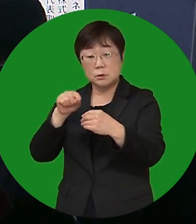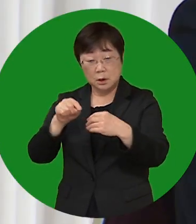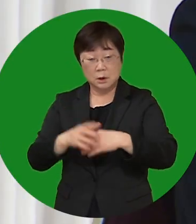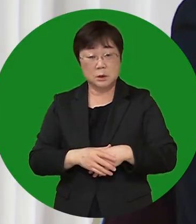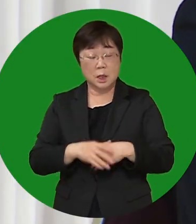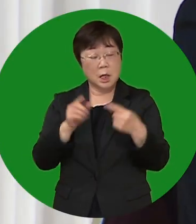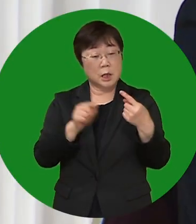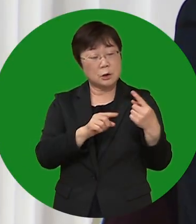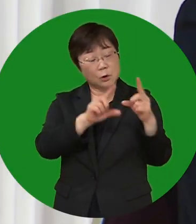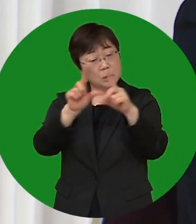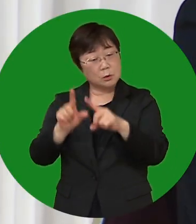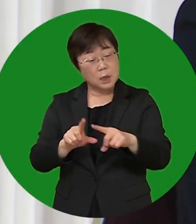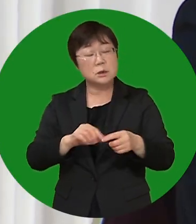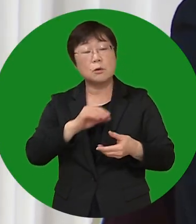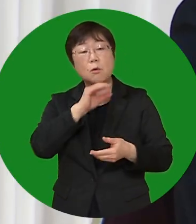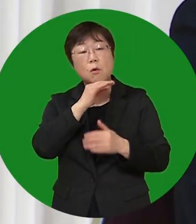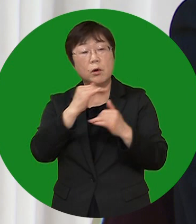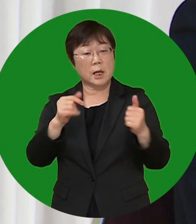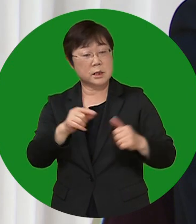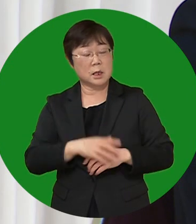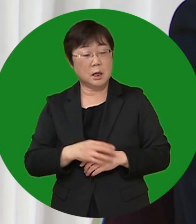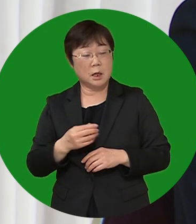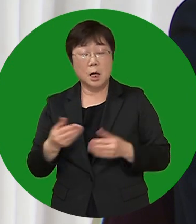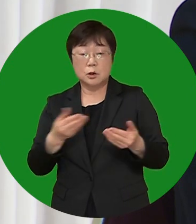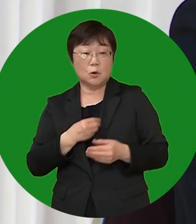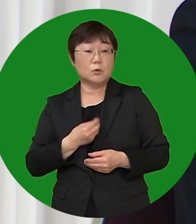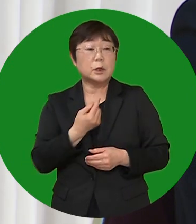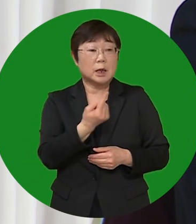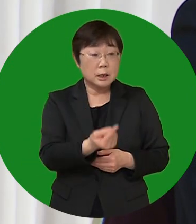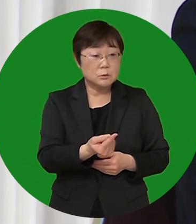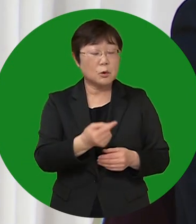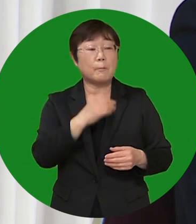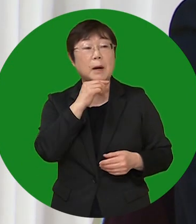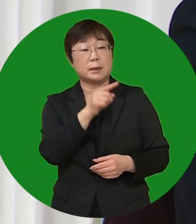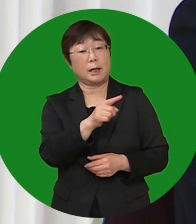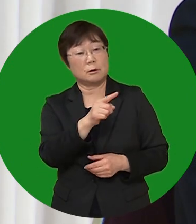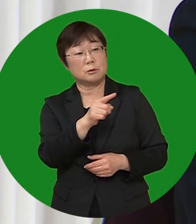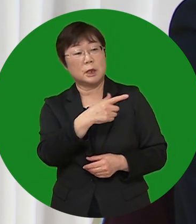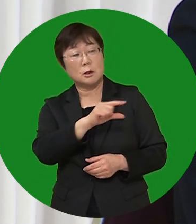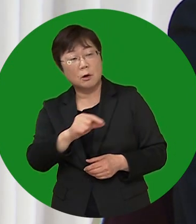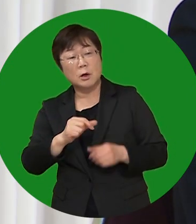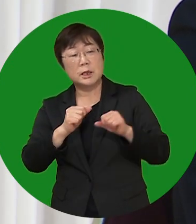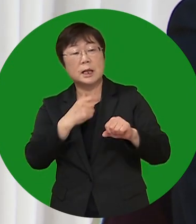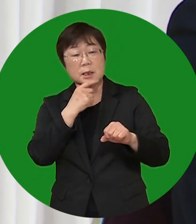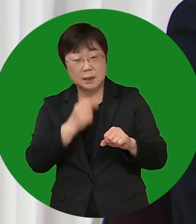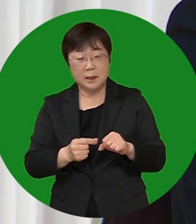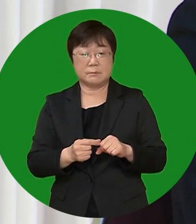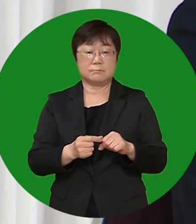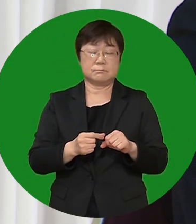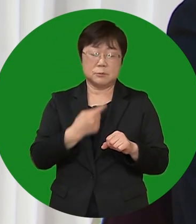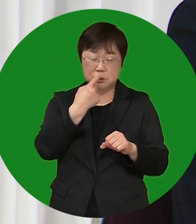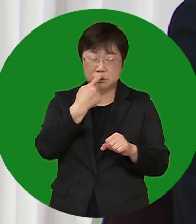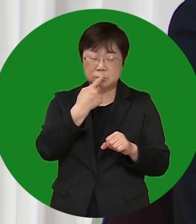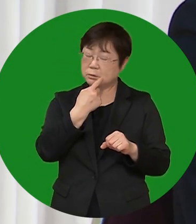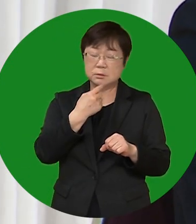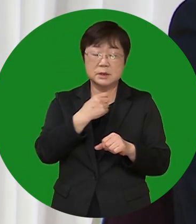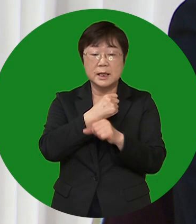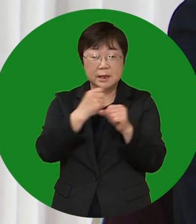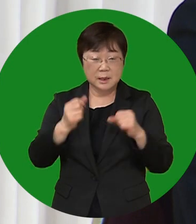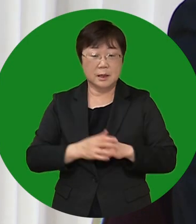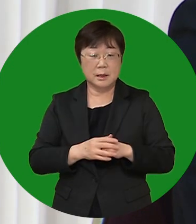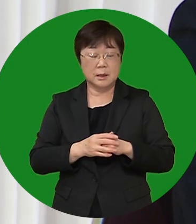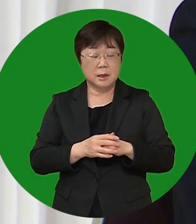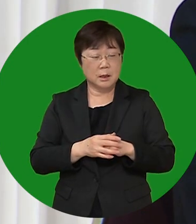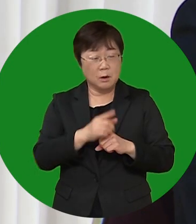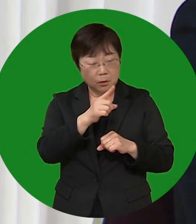一人暮らしの都市の中ではですね我々職員が行くも待ってですねいろいろやりたい来ていきたい15やりたいんだけどできないから